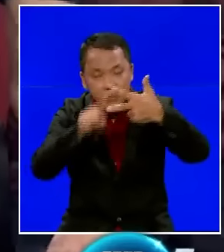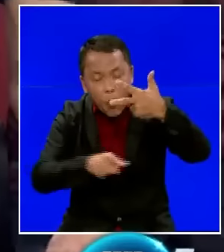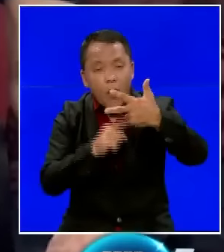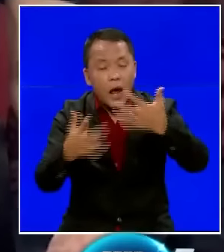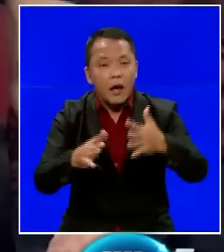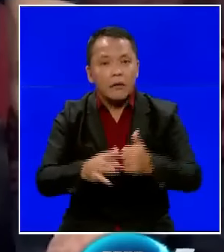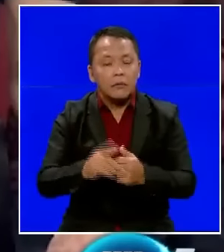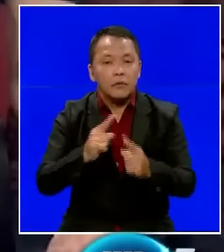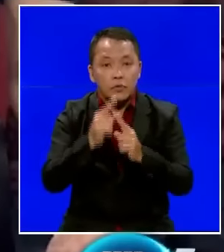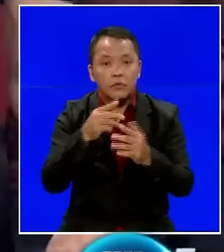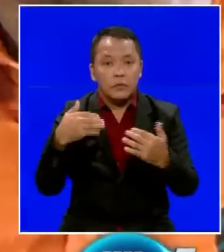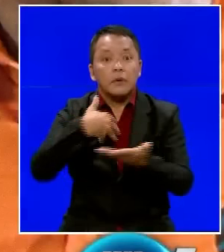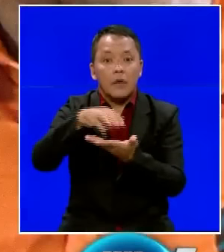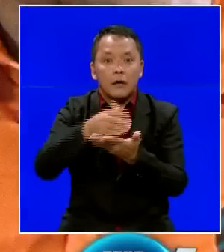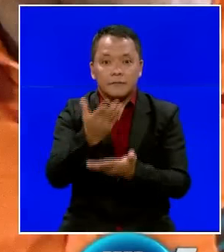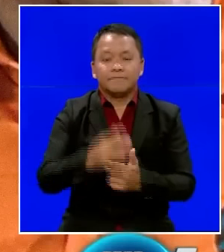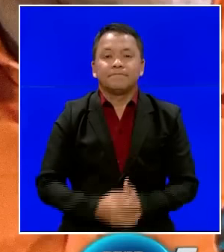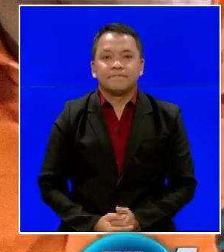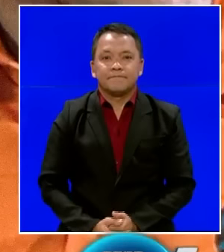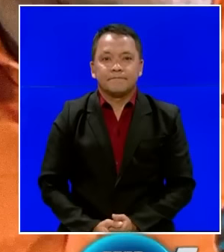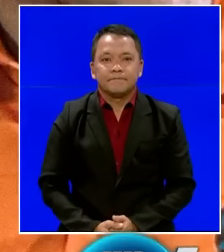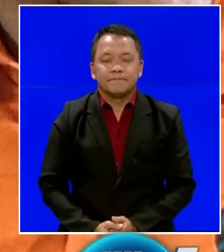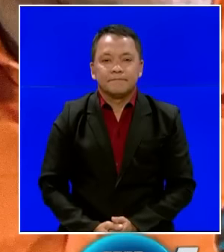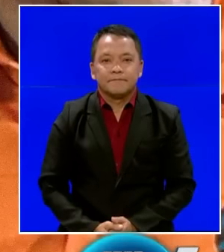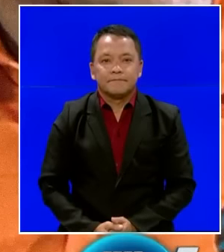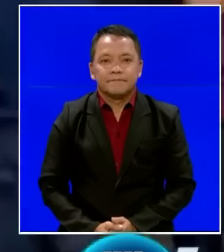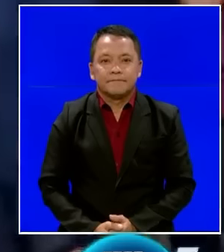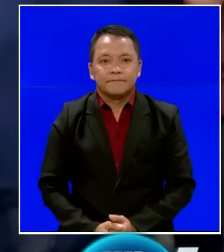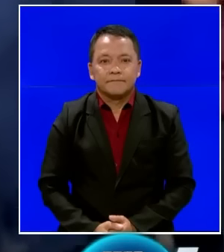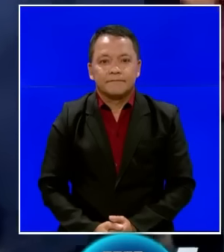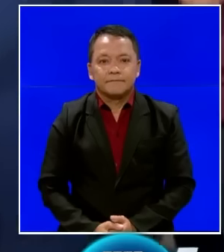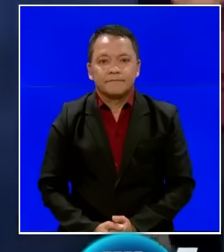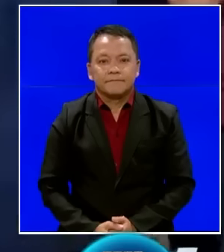อ่ะตรงนี้ไปดูบรรยากาศอีกช่วงก็แล้วกันท่านผู้ชม